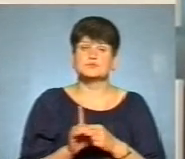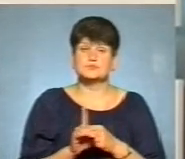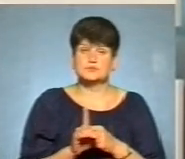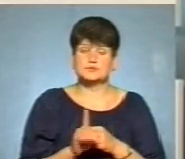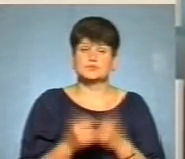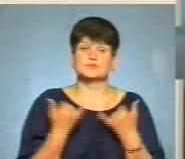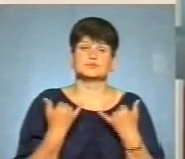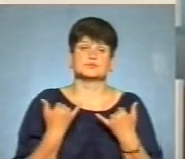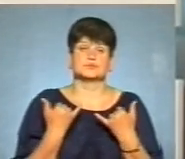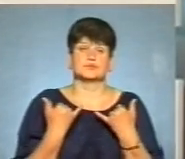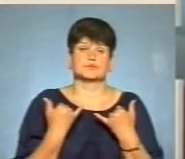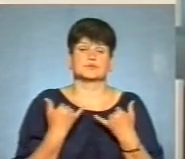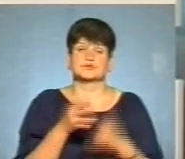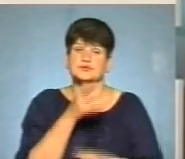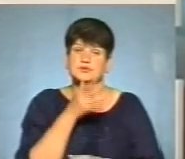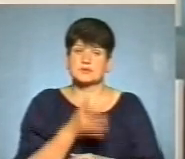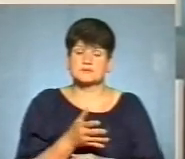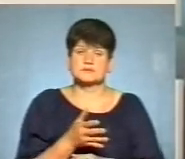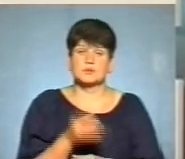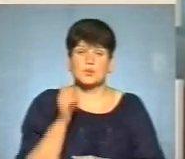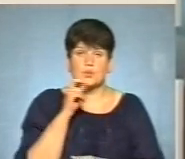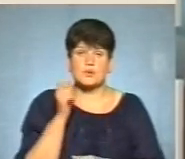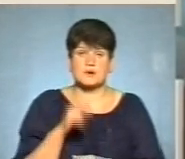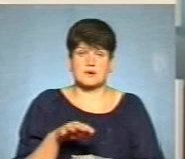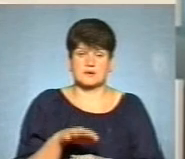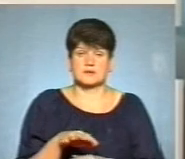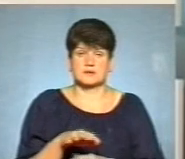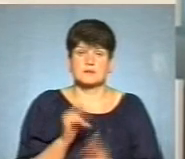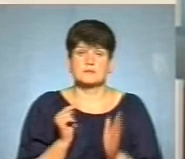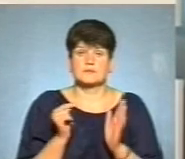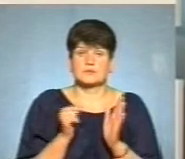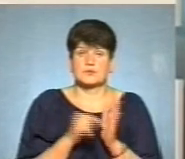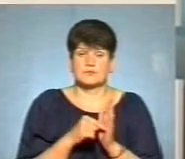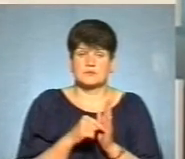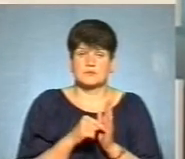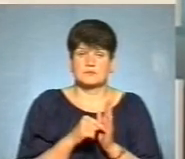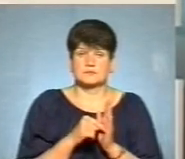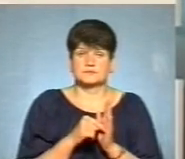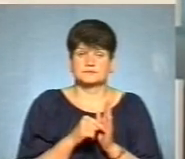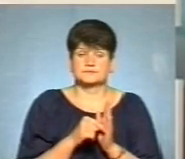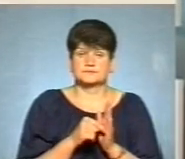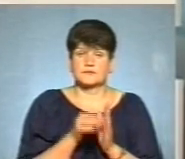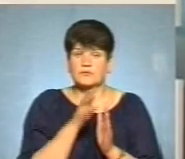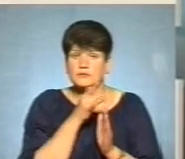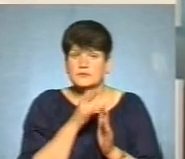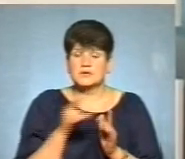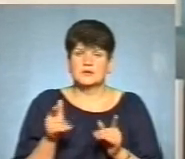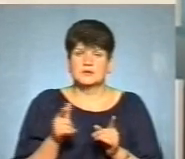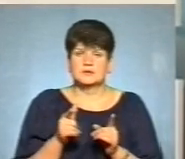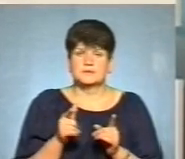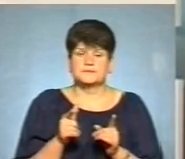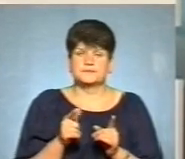на сьогоднішній час Україна потрапила в таку полосу різких кліматичних